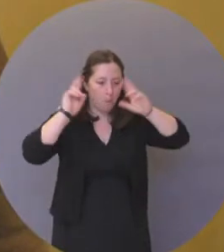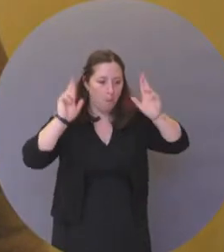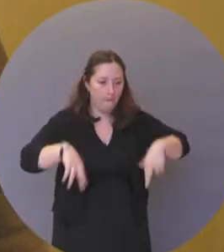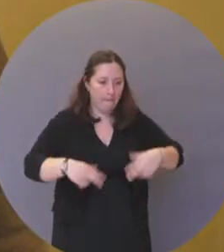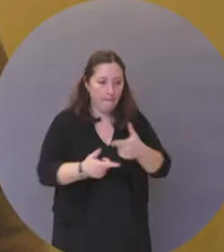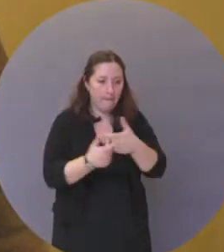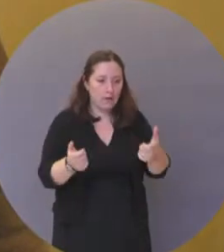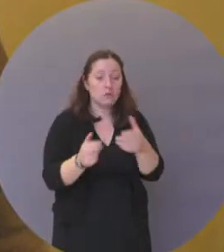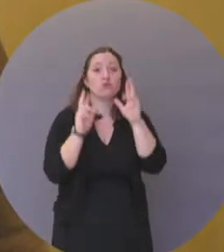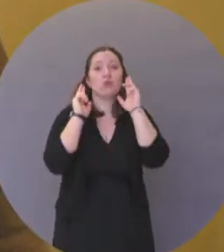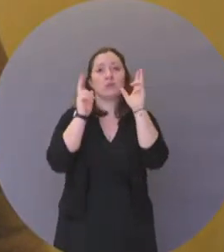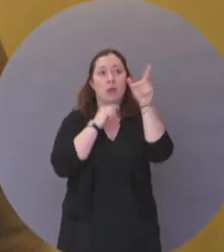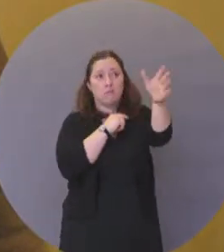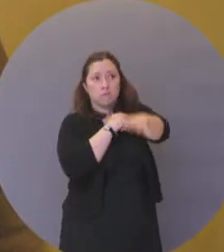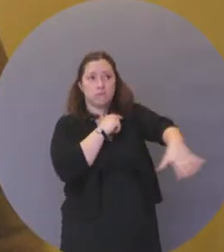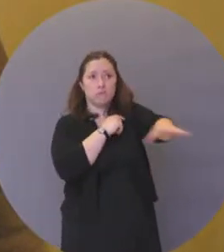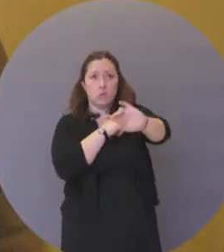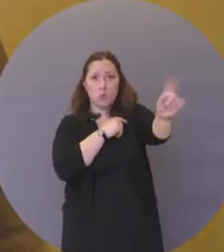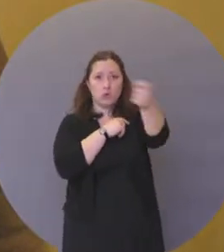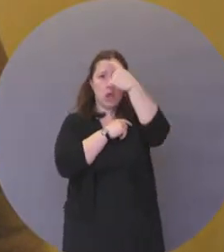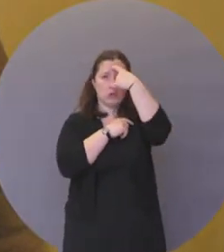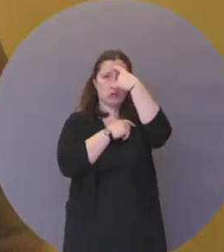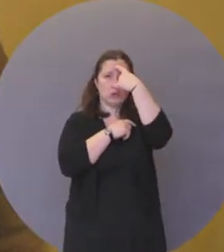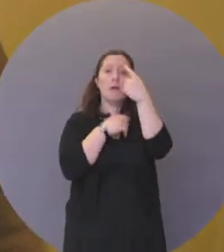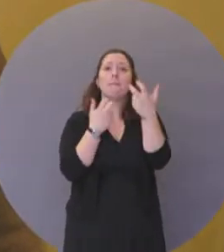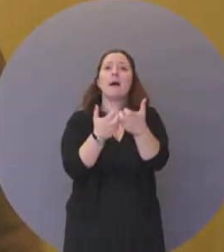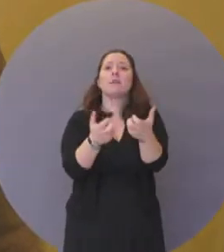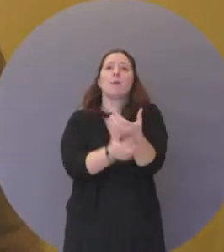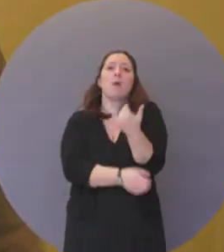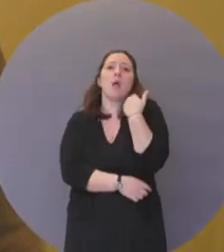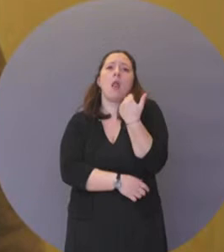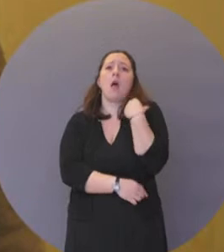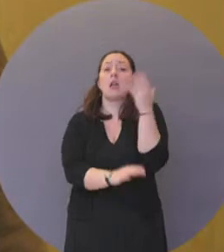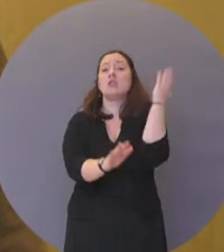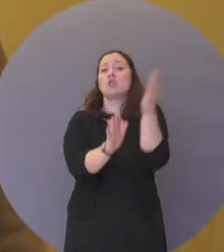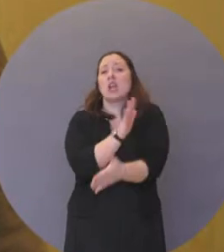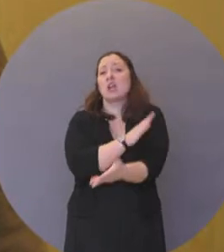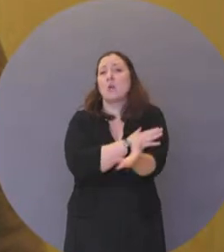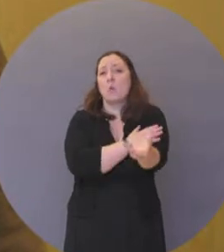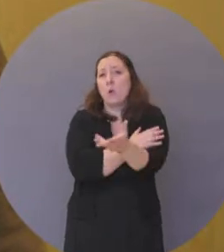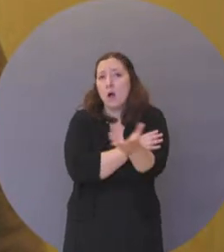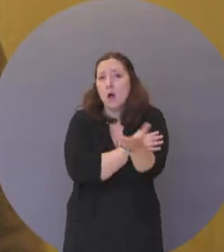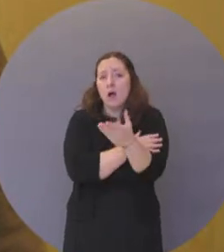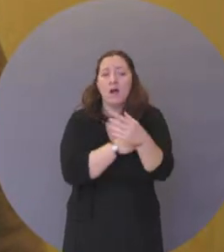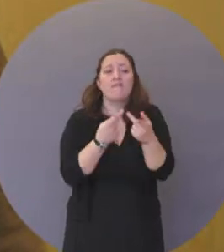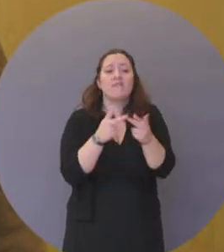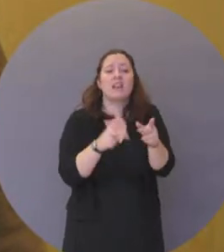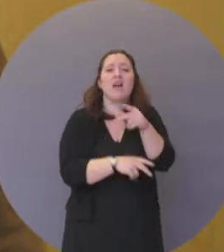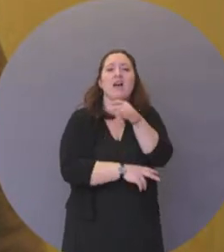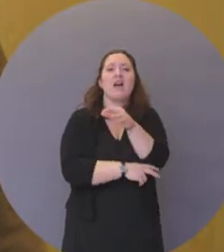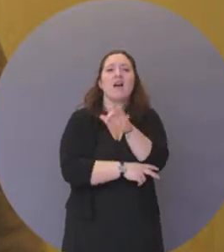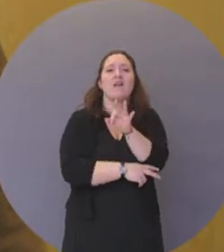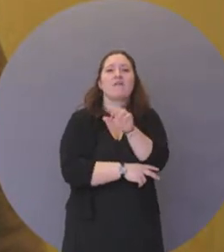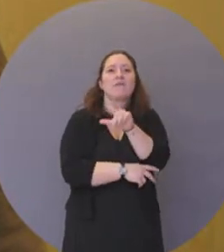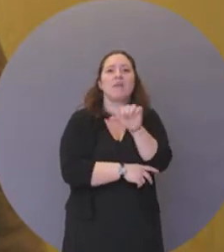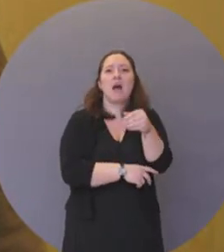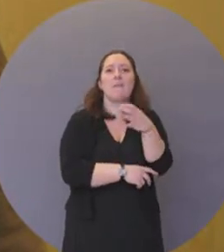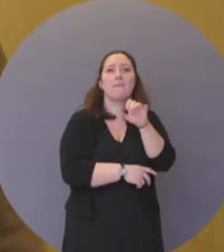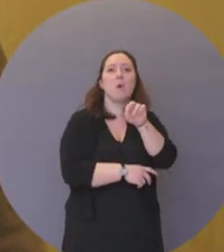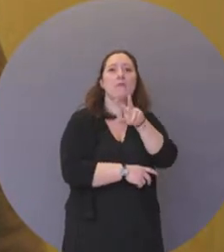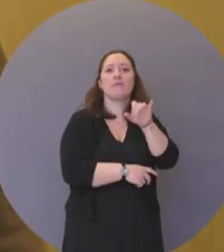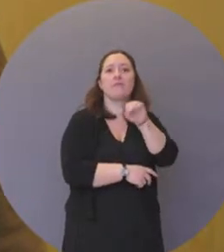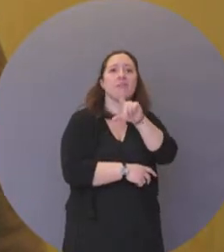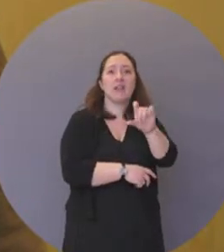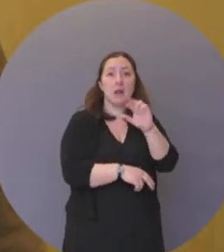nid je l'espère en tout cas quand nous voyons l'échec patange je l'ai dit de flamants ville avec un surcoût qui aurait